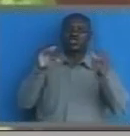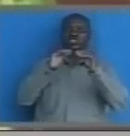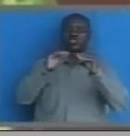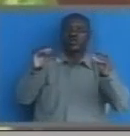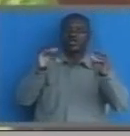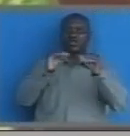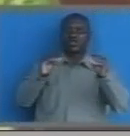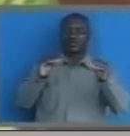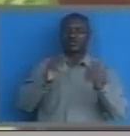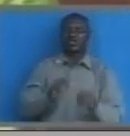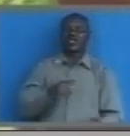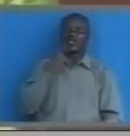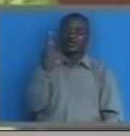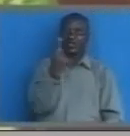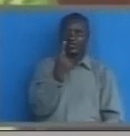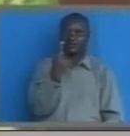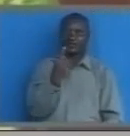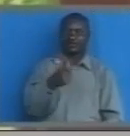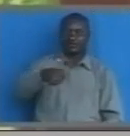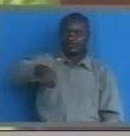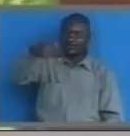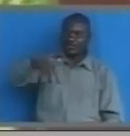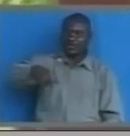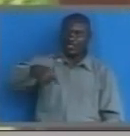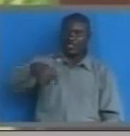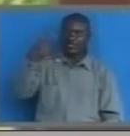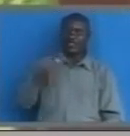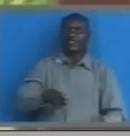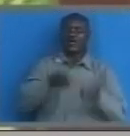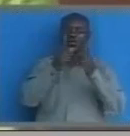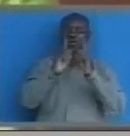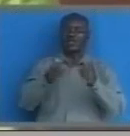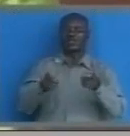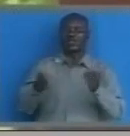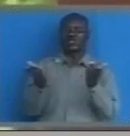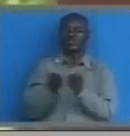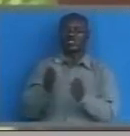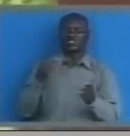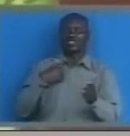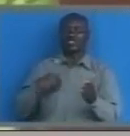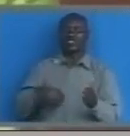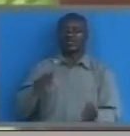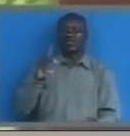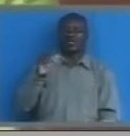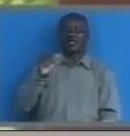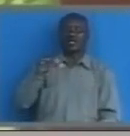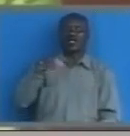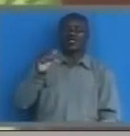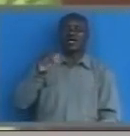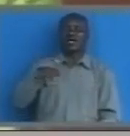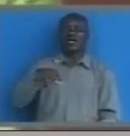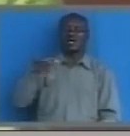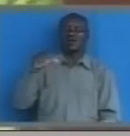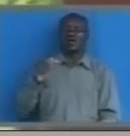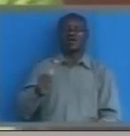mbalimbali lakini kipekee Pia niwapongeze Sana walimu wa shule ya sekondari ya wama na Kayama kwa kufaulisha